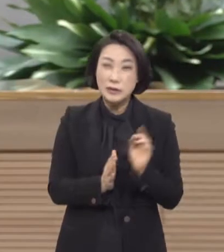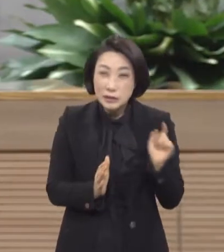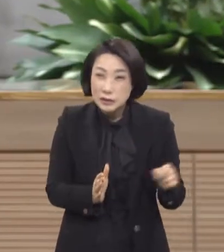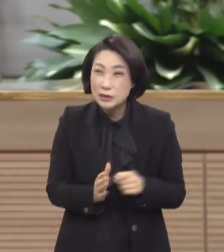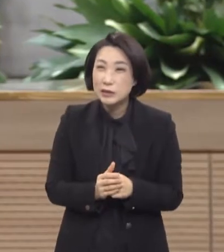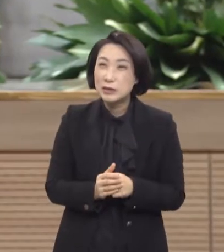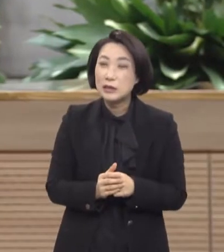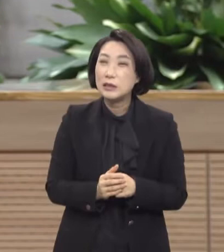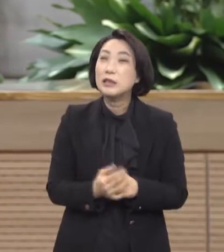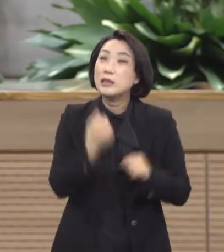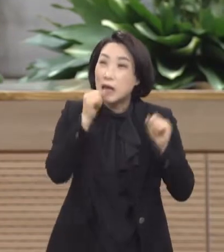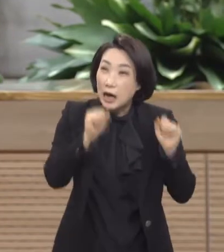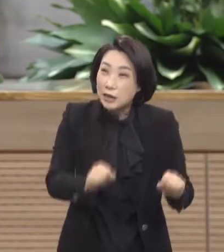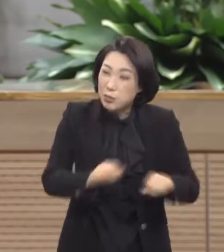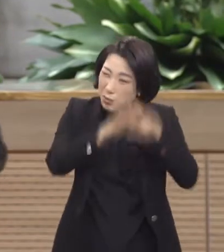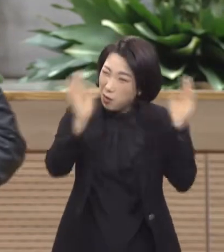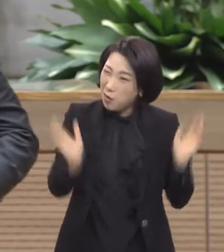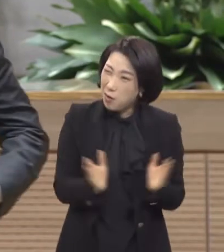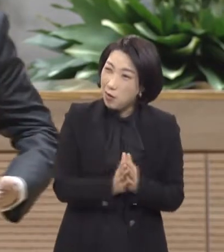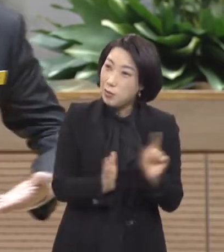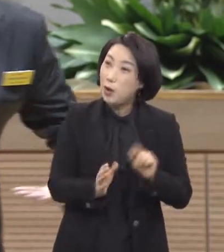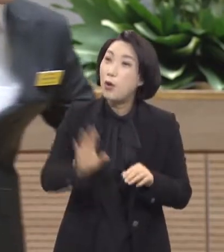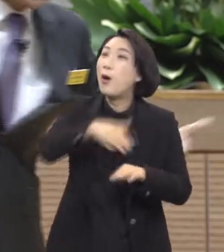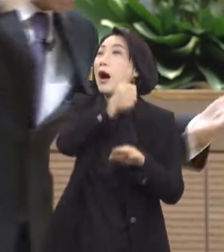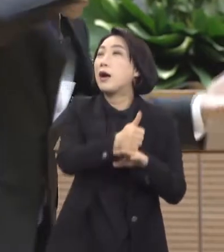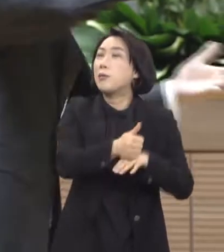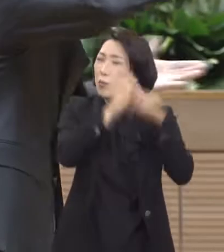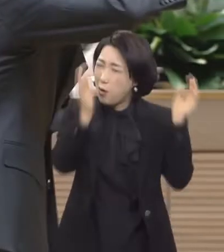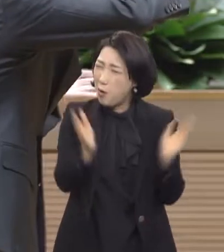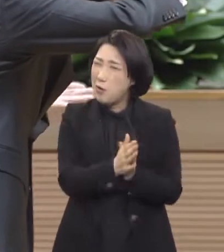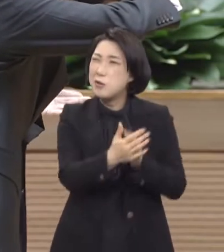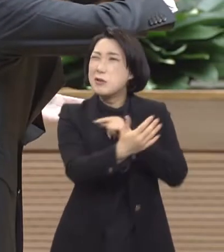모든 지식하는 것들은 왕까지